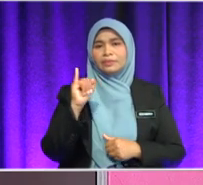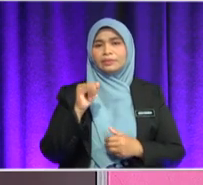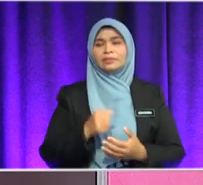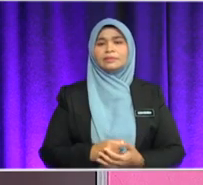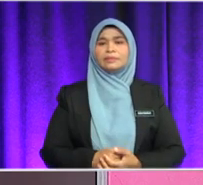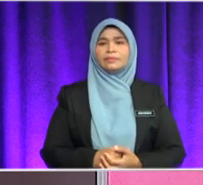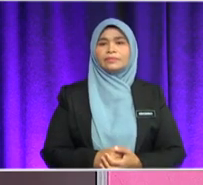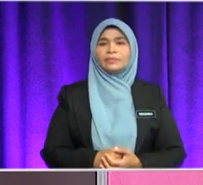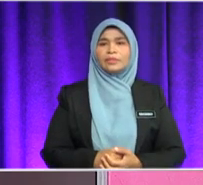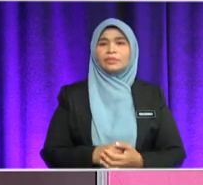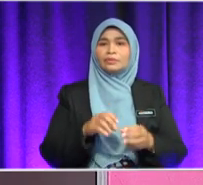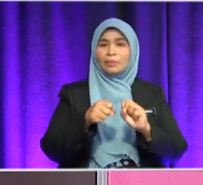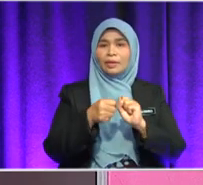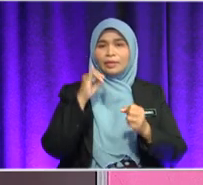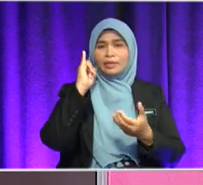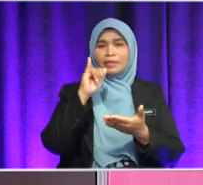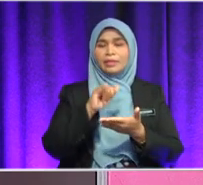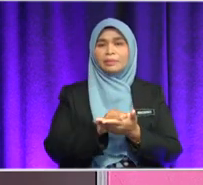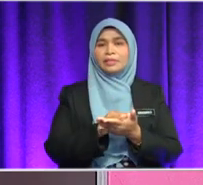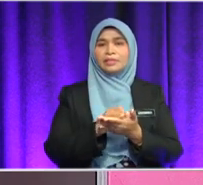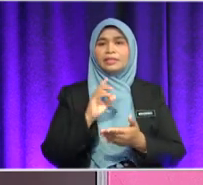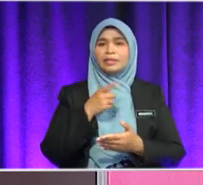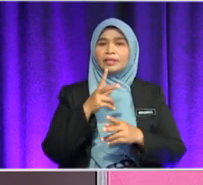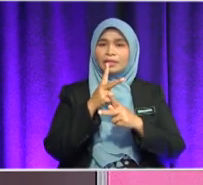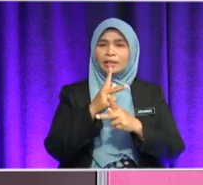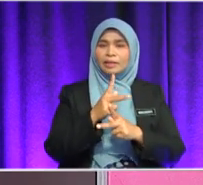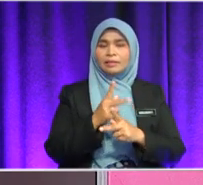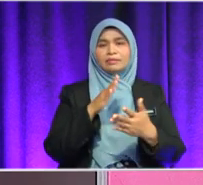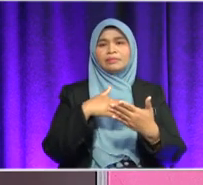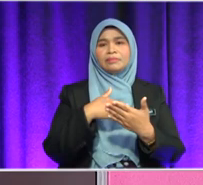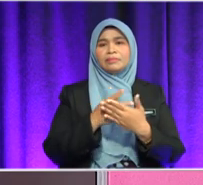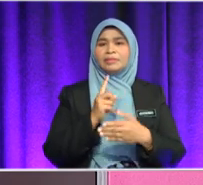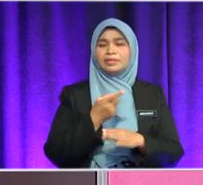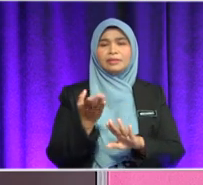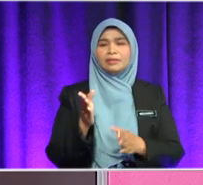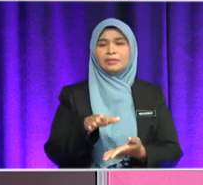supaya iman kita ini kekal Amin